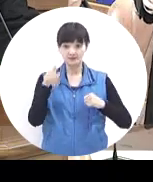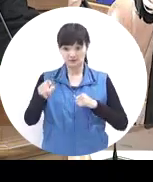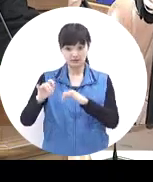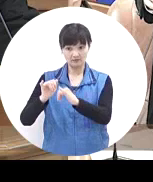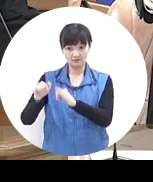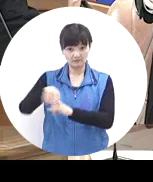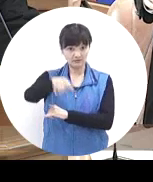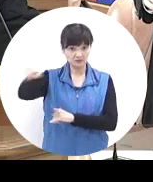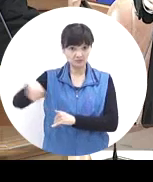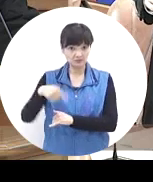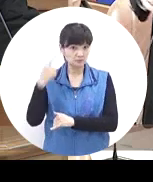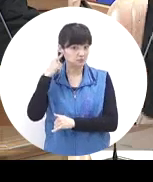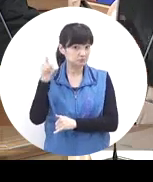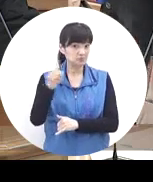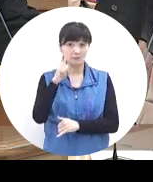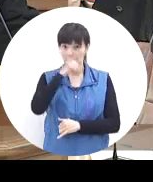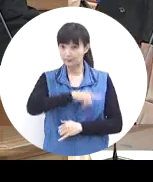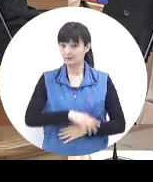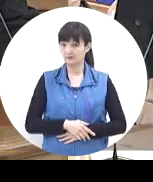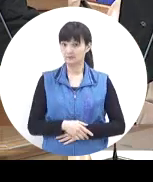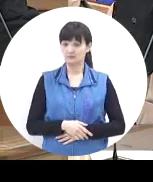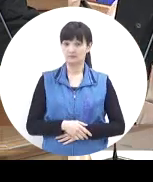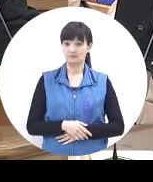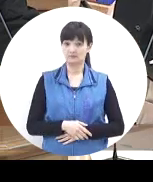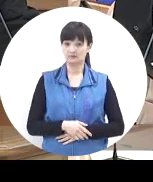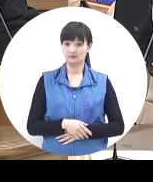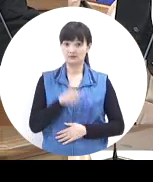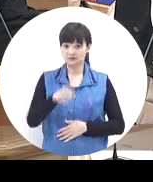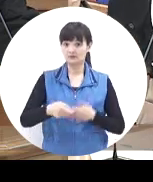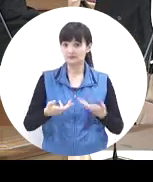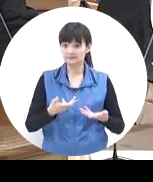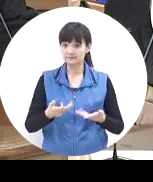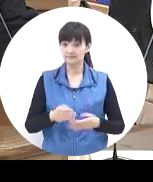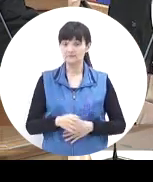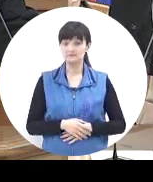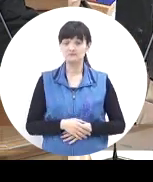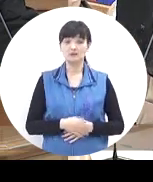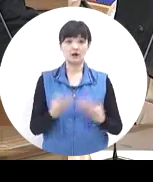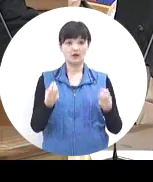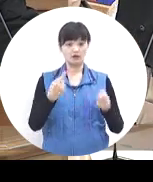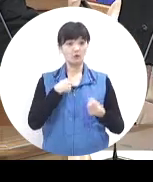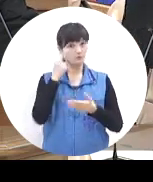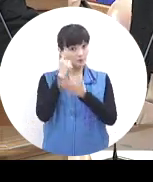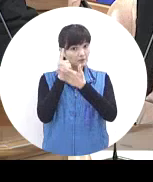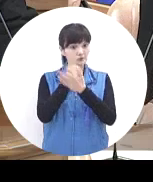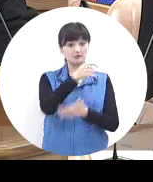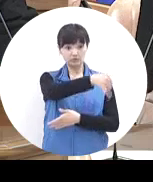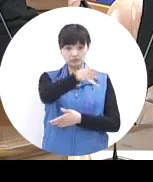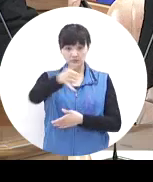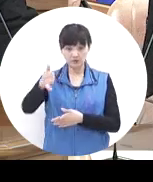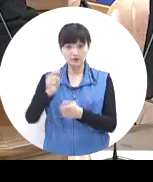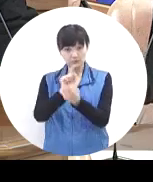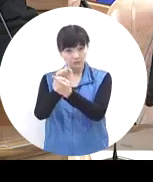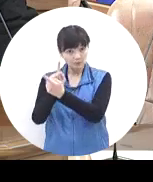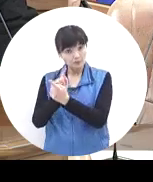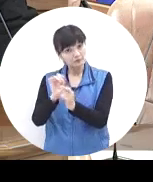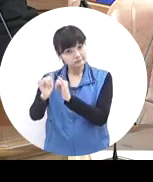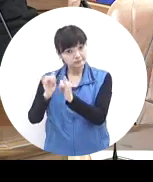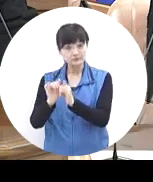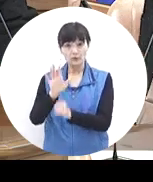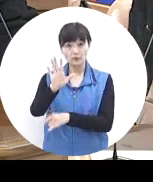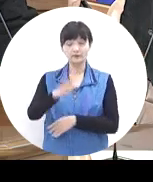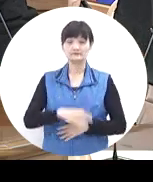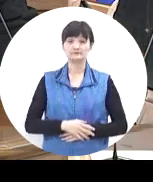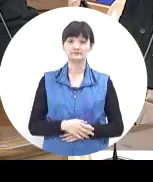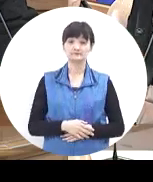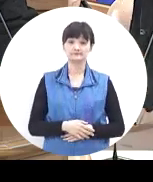到啊。市长，这个事情你要做 基层跑啊， 你要做廉政的宣誓 啊。 我是觉得，当然我用形